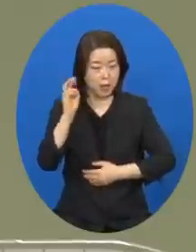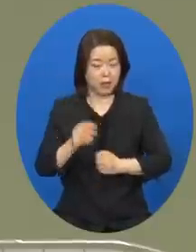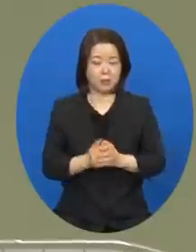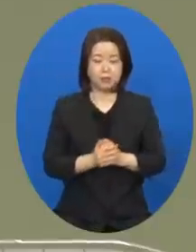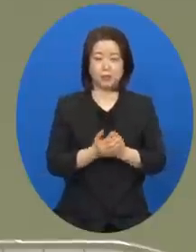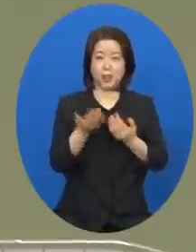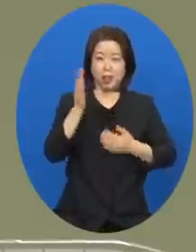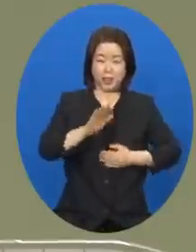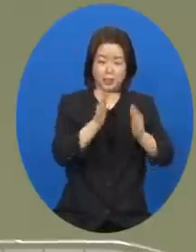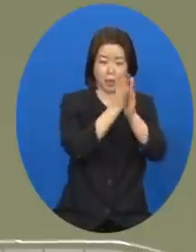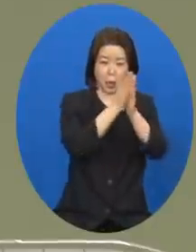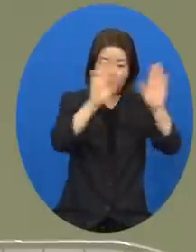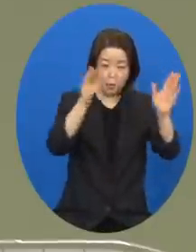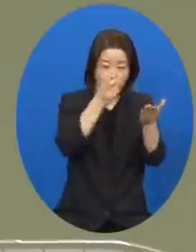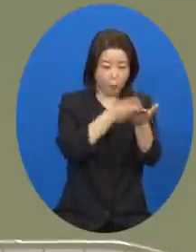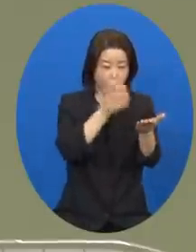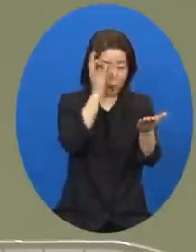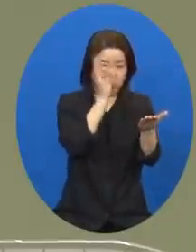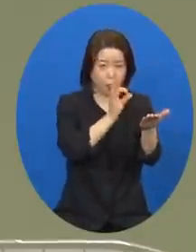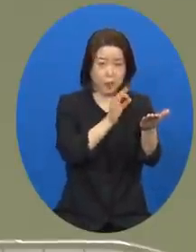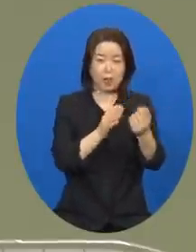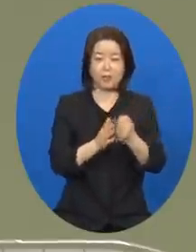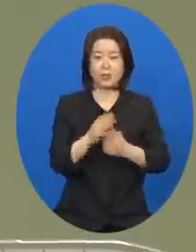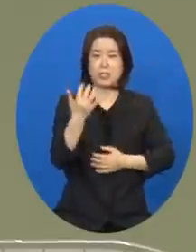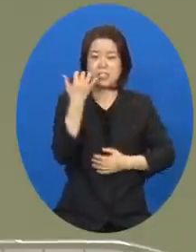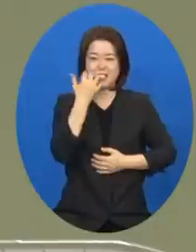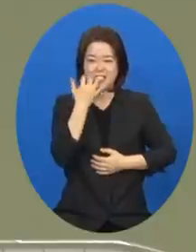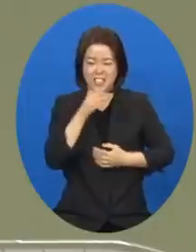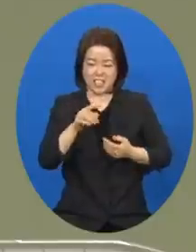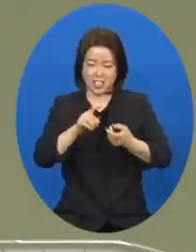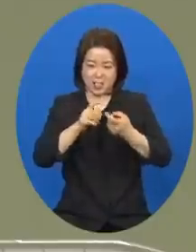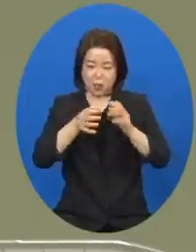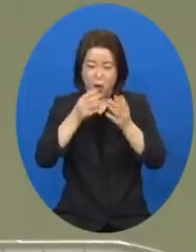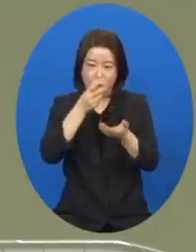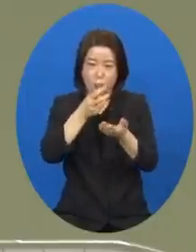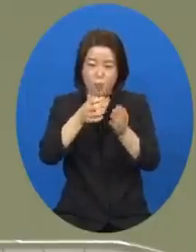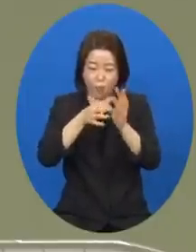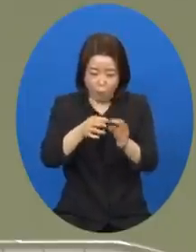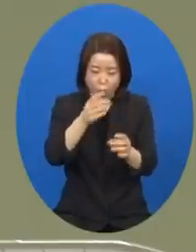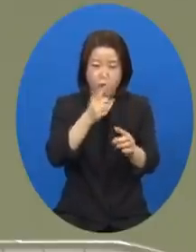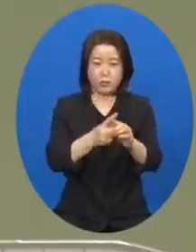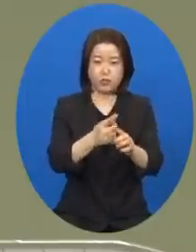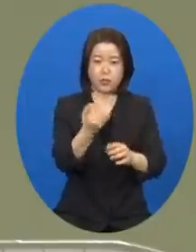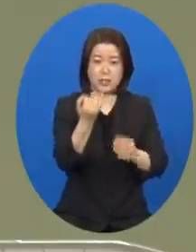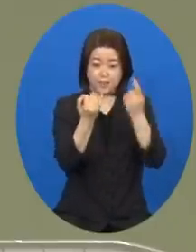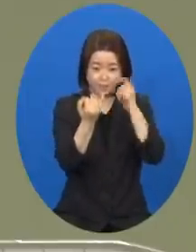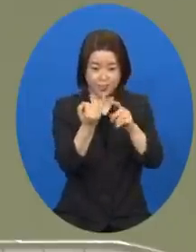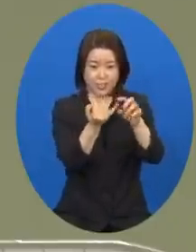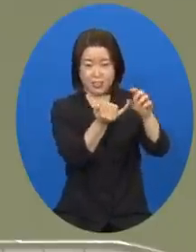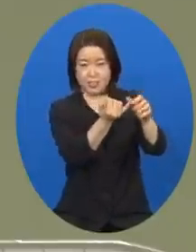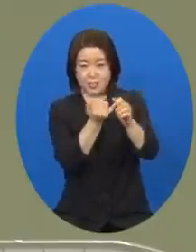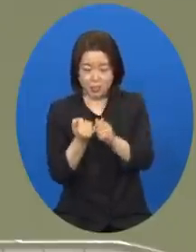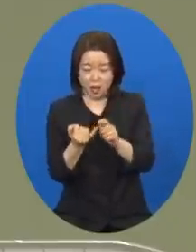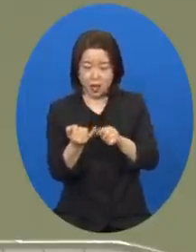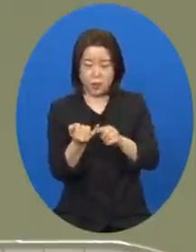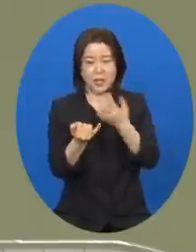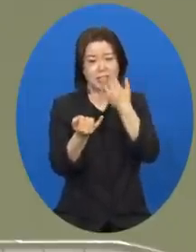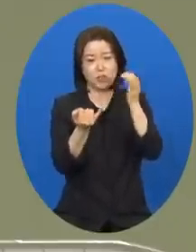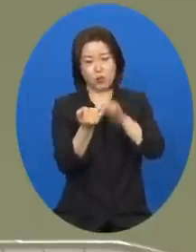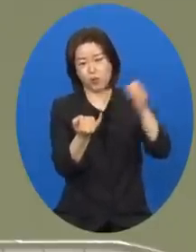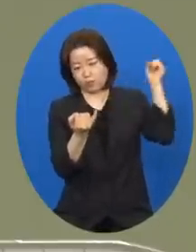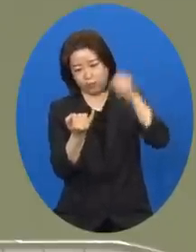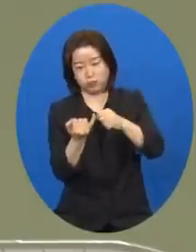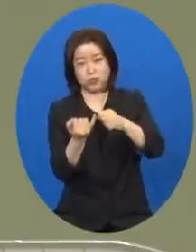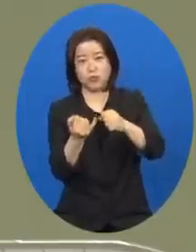이렇게 가늠하다가 붙잡힌 사람은 돌로 쳐 죽이라고 했거든요. 근데 이 여자도 용서해라.